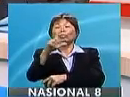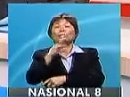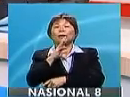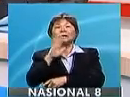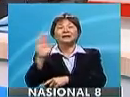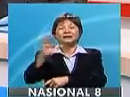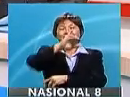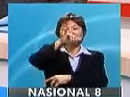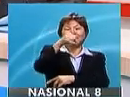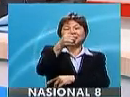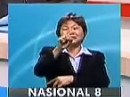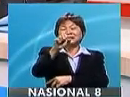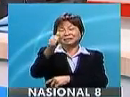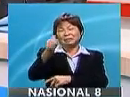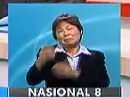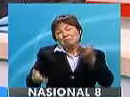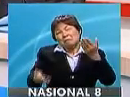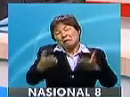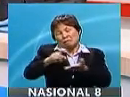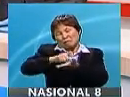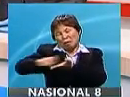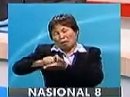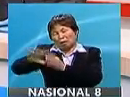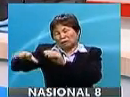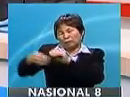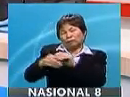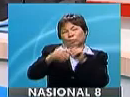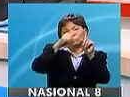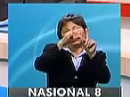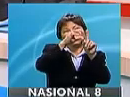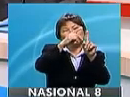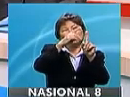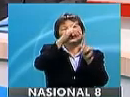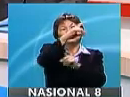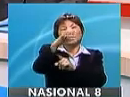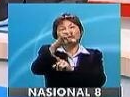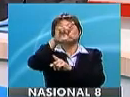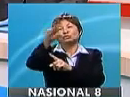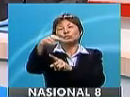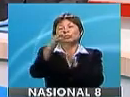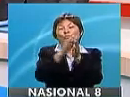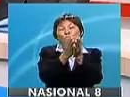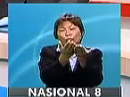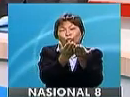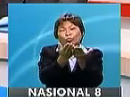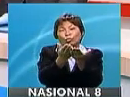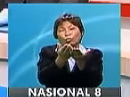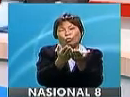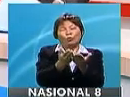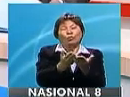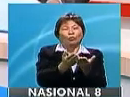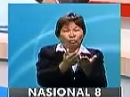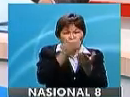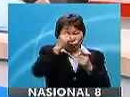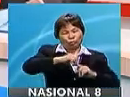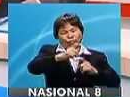pihak jasa dijangka akan menerbitkan tambahan 100,000 buku lagi bagi memenuhi permintaan